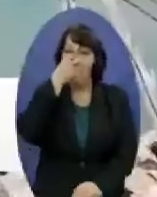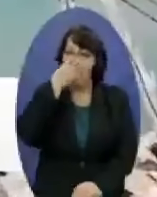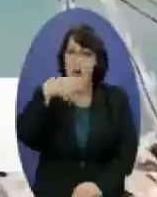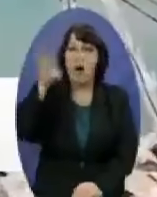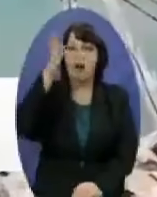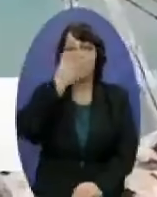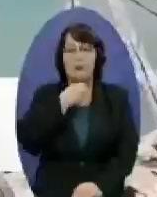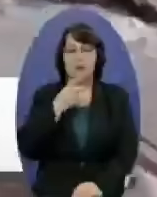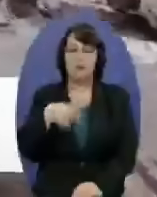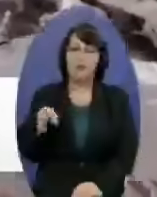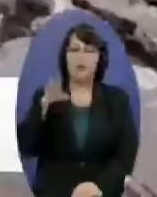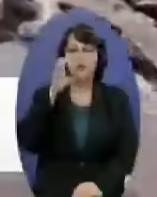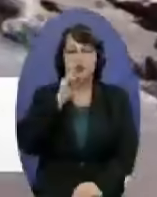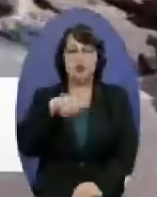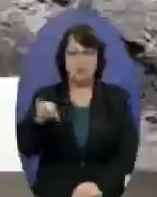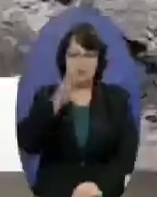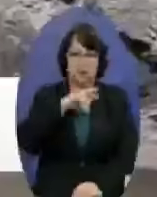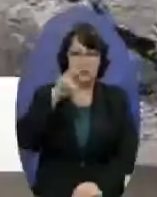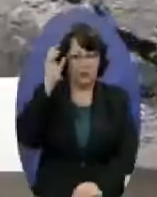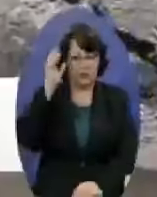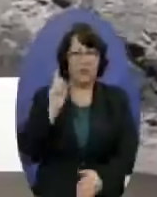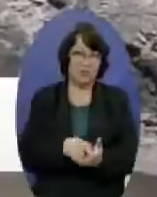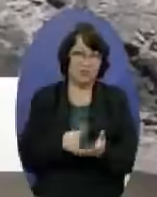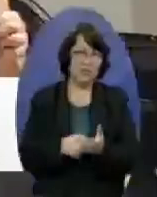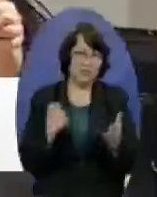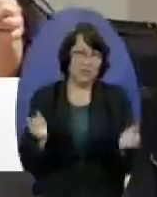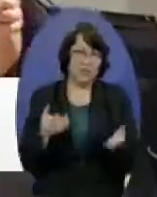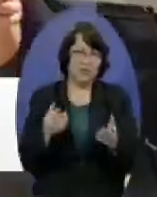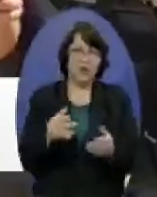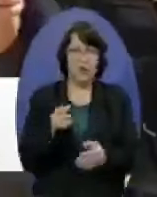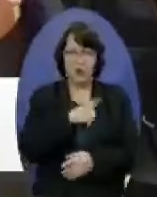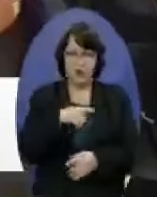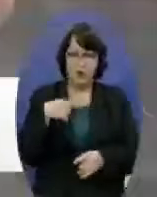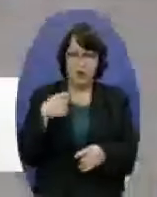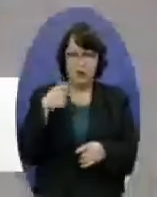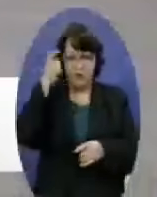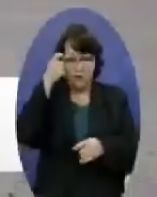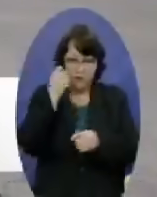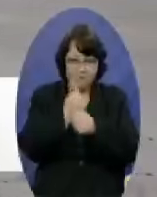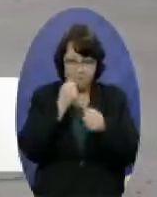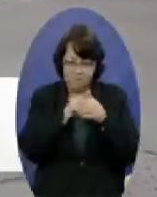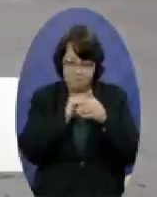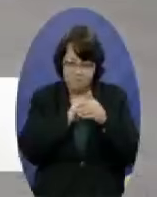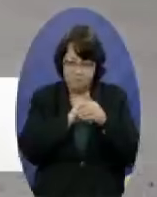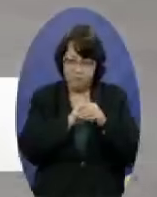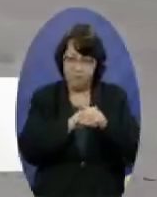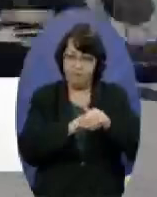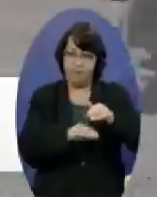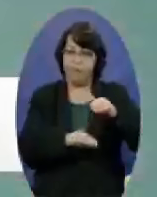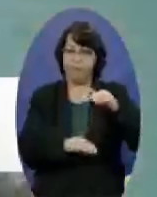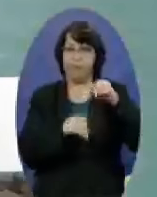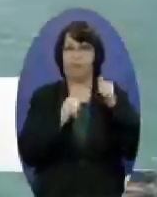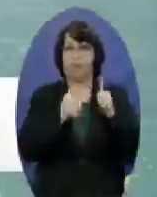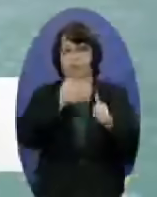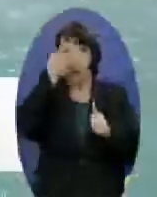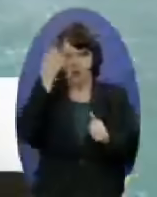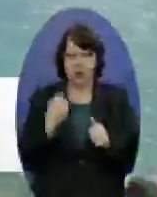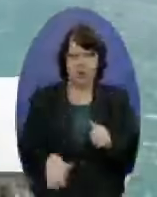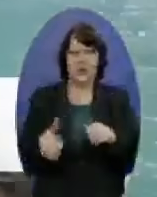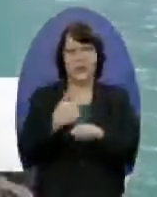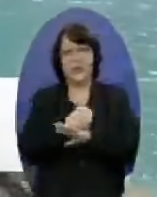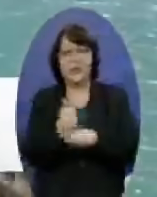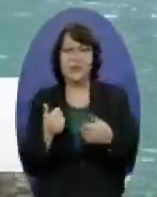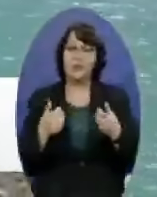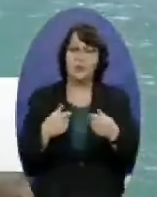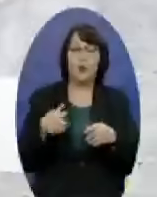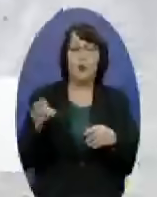аяллаа олон жилийн туршид төлөвлөж өөрсдийн хүч хөдөлмөрөөр олсон мөнгөө эртнээ сурааж тооцоолж хуримтлуулж аялалдаа зарцуулдаг. Яг энэ гэр